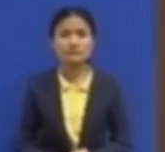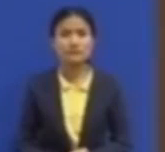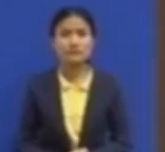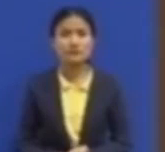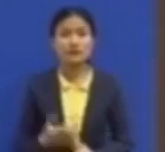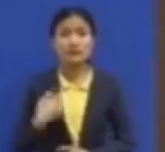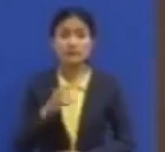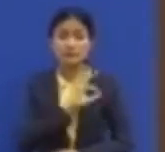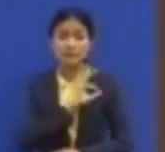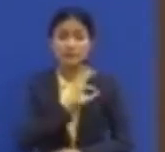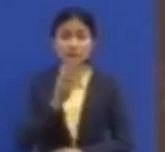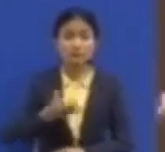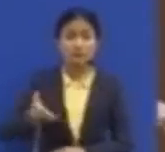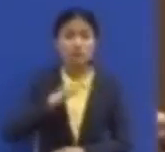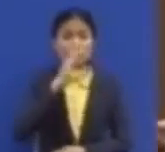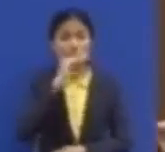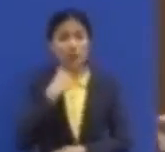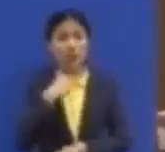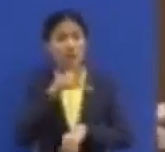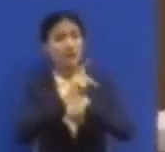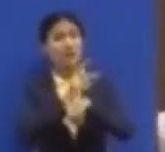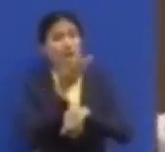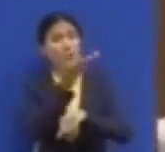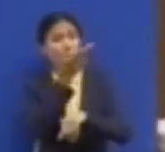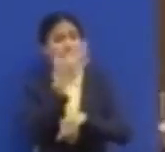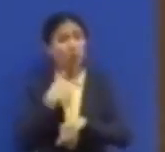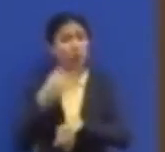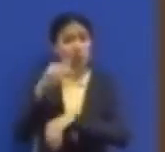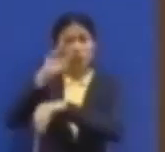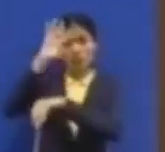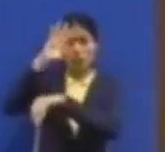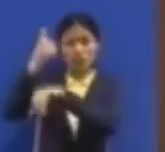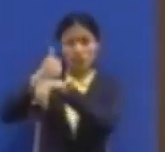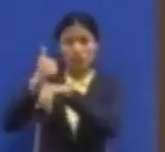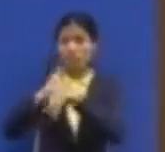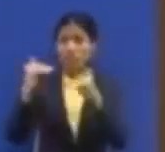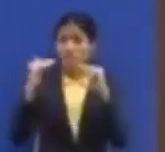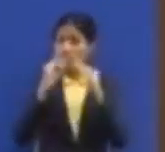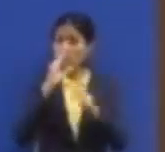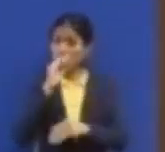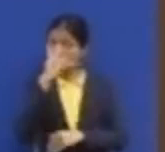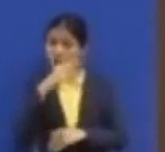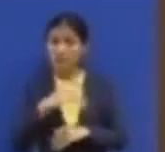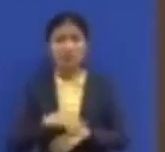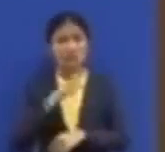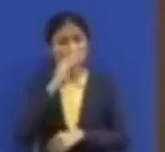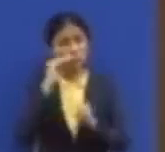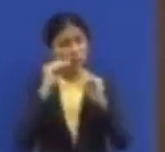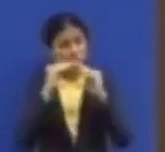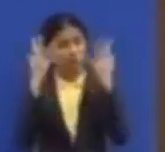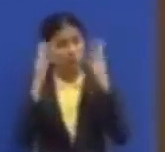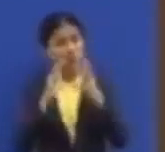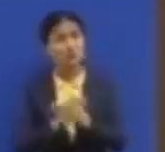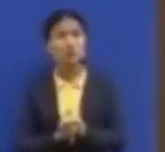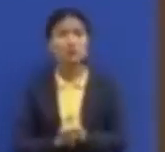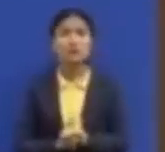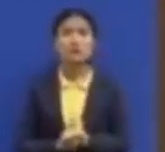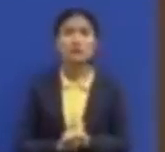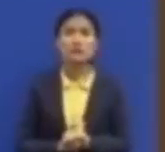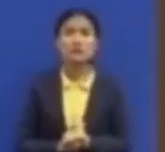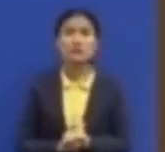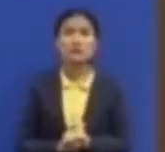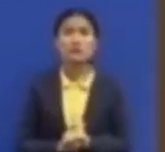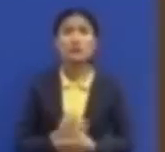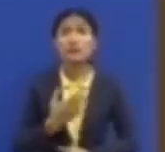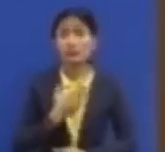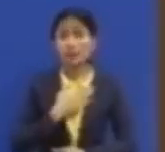ครับเดี๋ยวสักครู่ครับให้ กราบเรียนให้ท่านประธานที่เคารพ ให้ ผมธนาธรจึงรุ่งเรืองกิจส